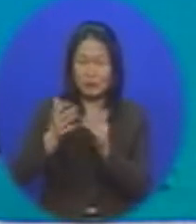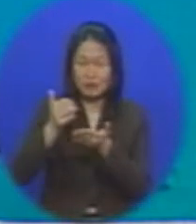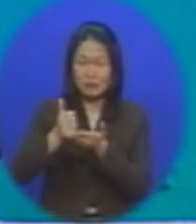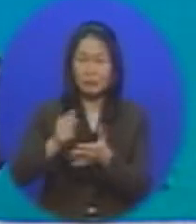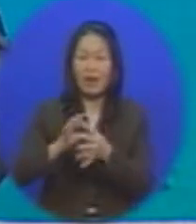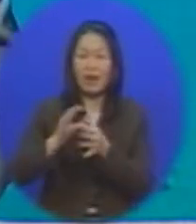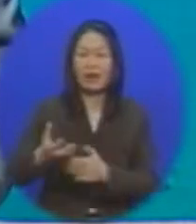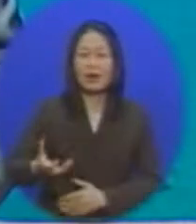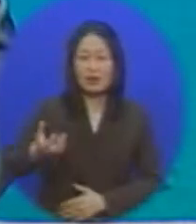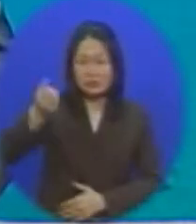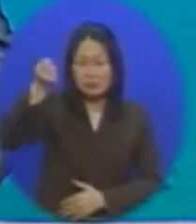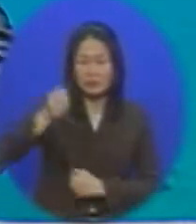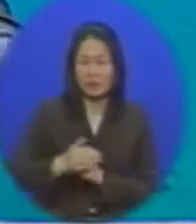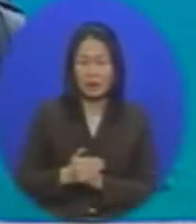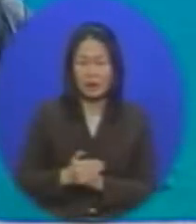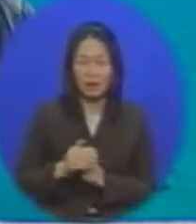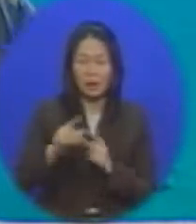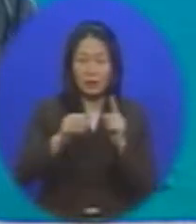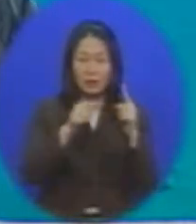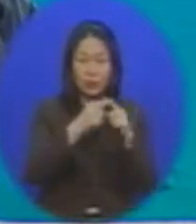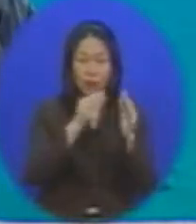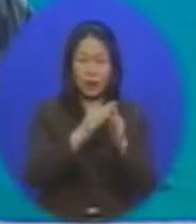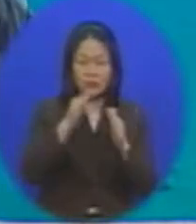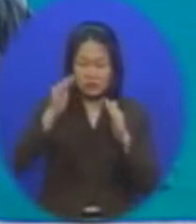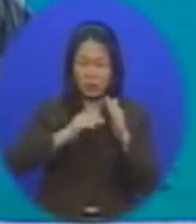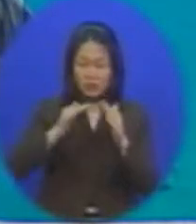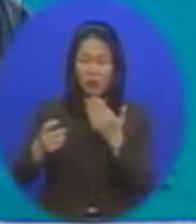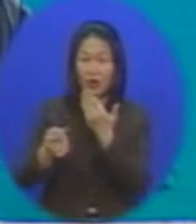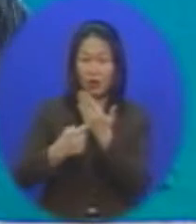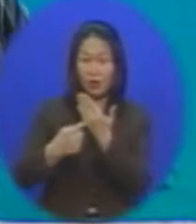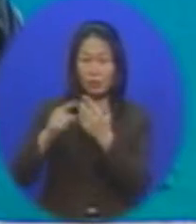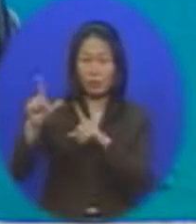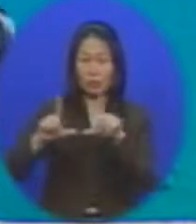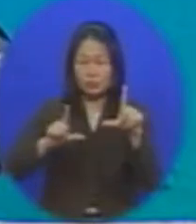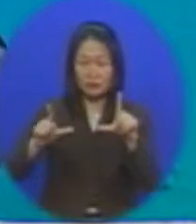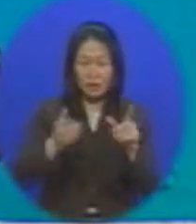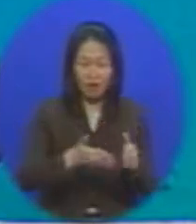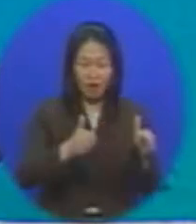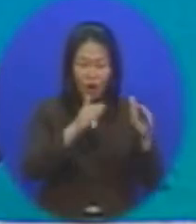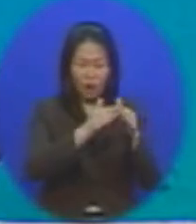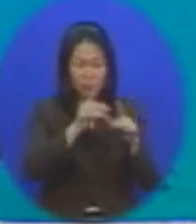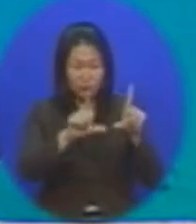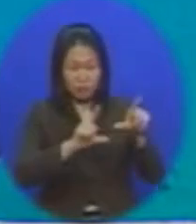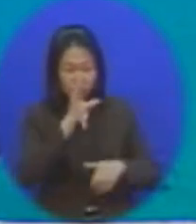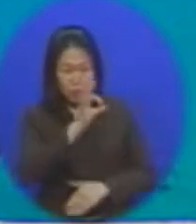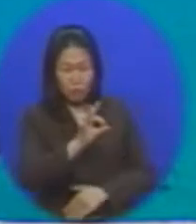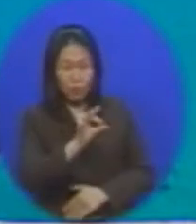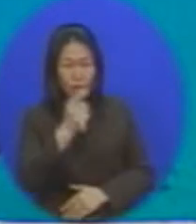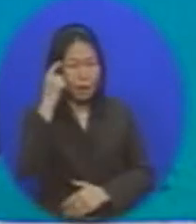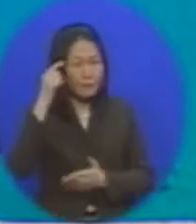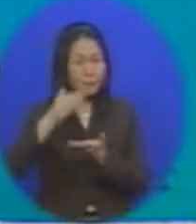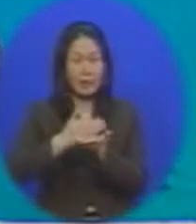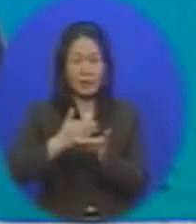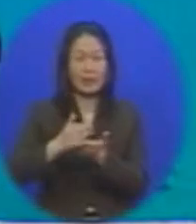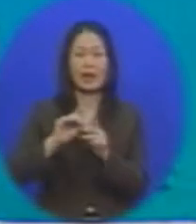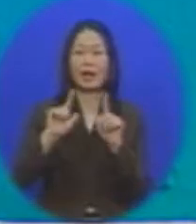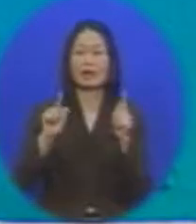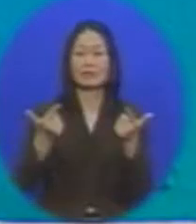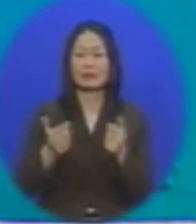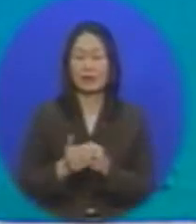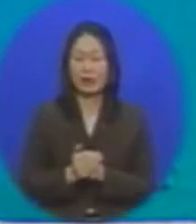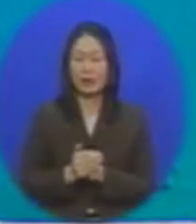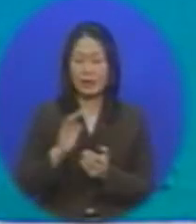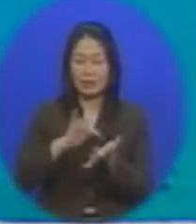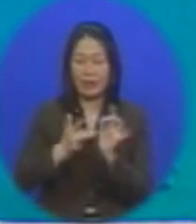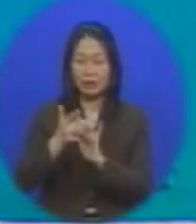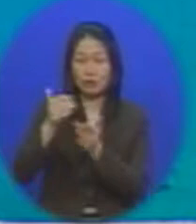절대로 교회는 그 외모나 또는 건물 보고 판단할 게 아니에요 예수님의 교회